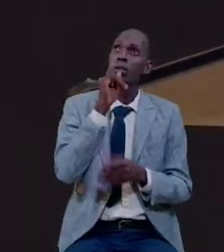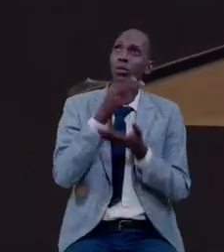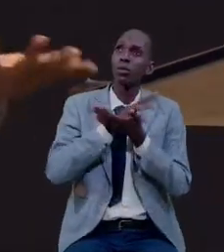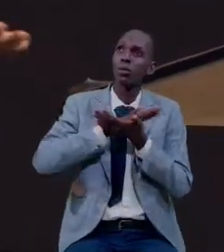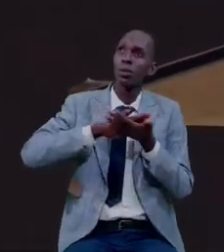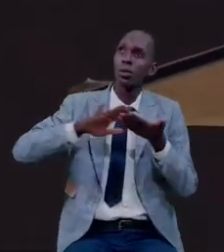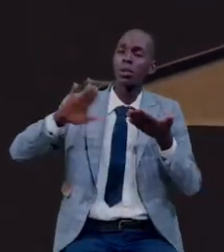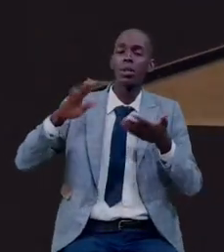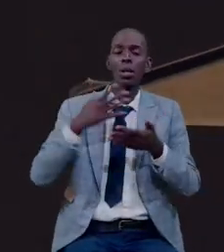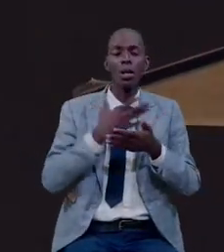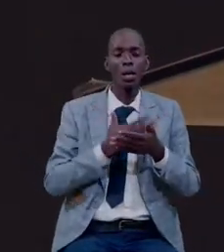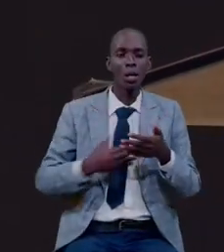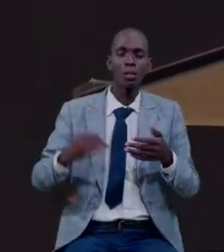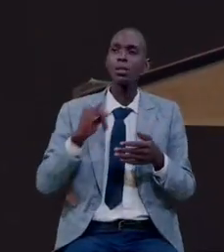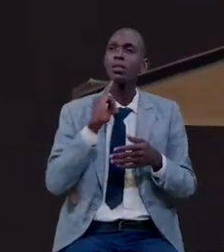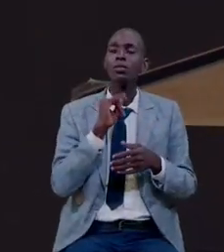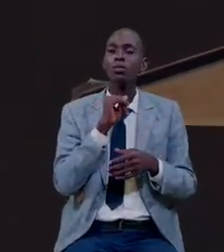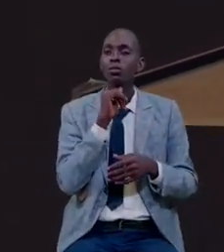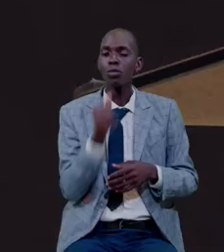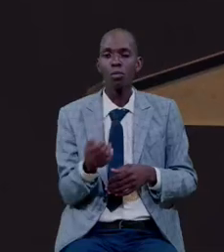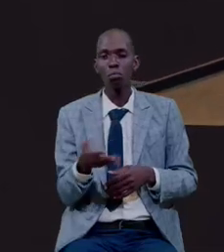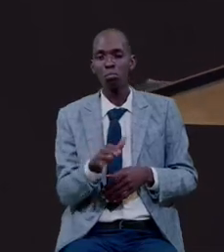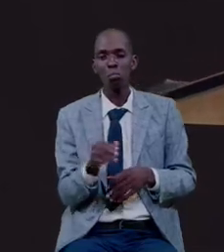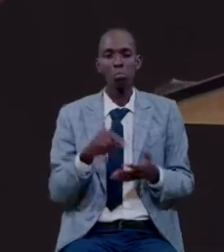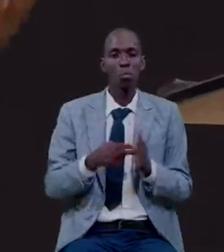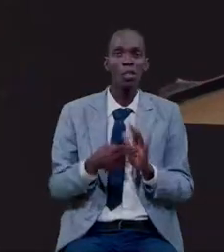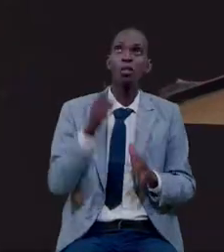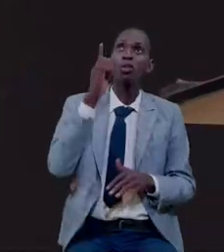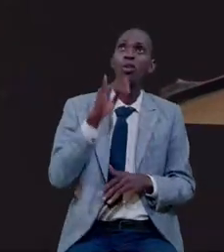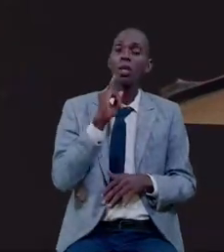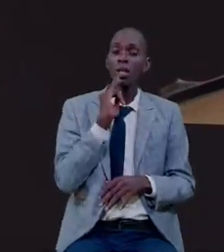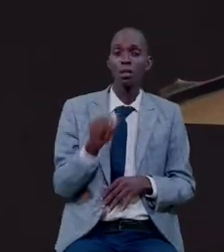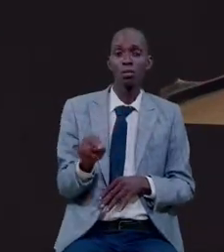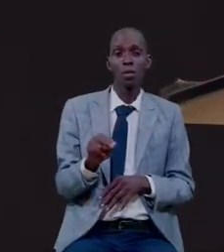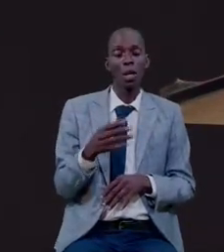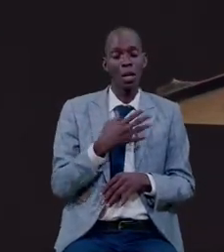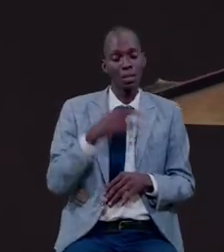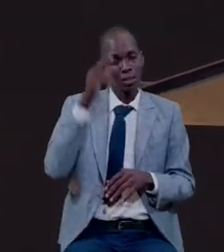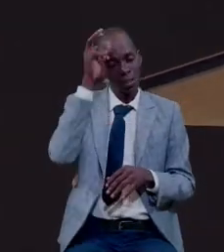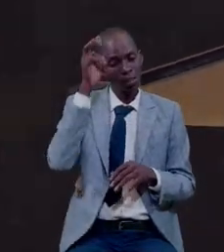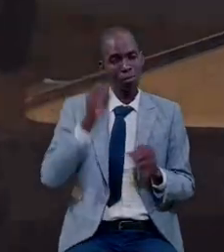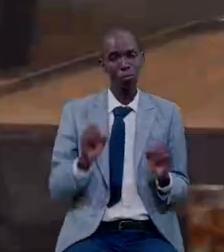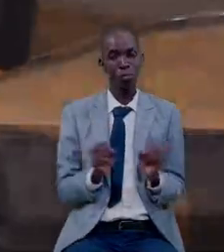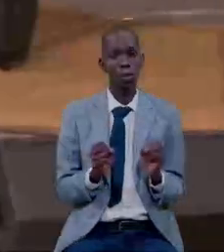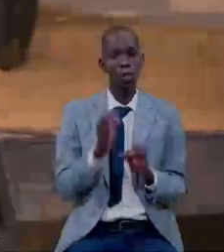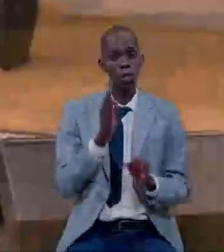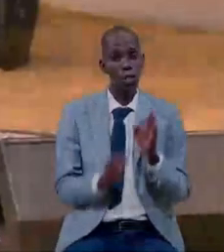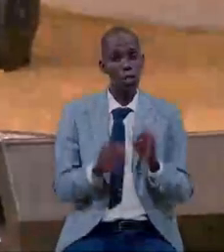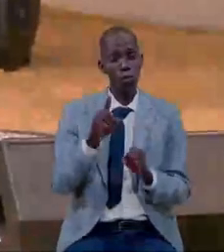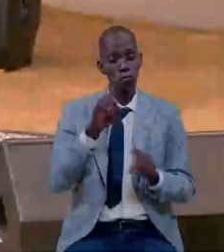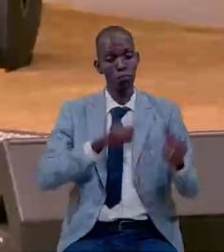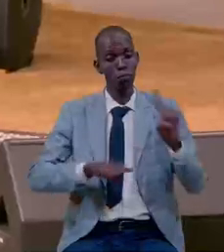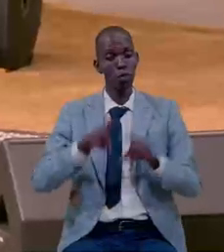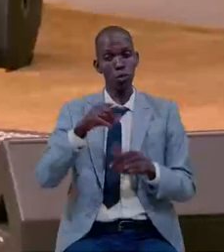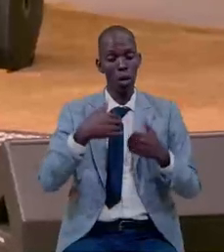que Dieu est juste, qu'il est impartial. Les démons le croient aussi et ils tremblent. Mais si toi tu dis que tu as la foi et que tu